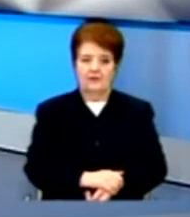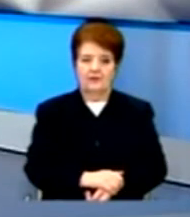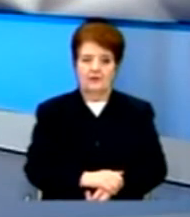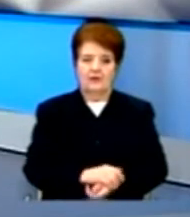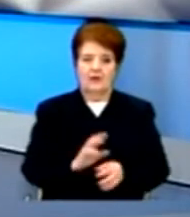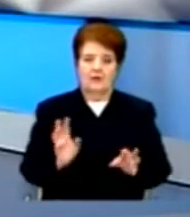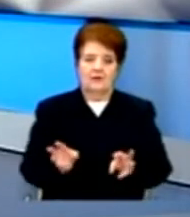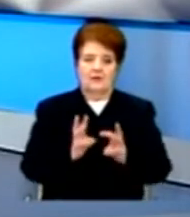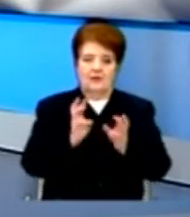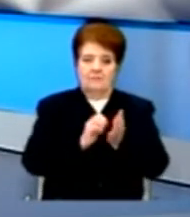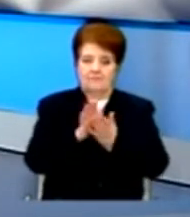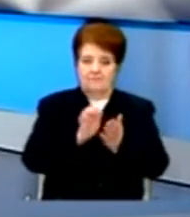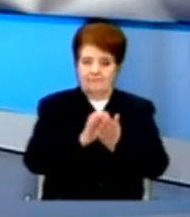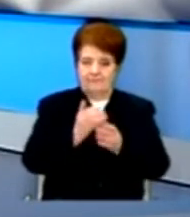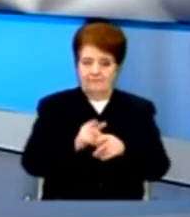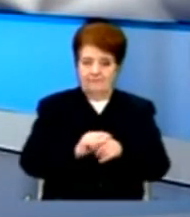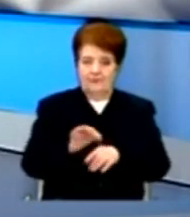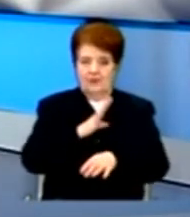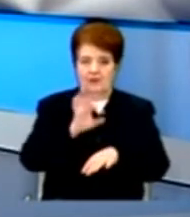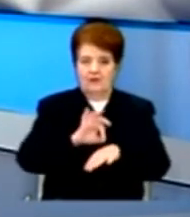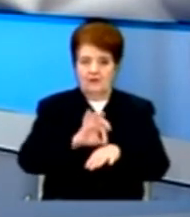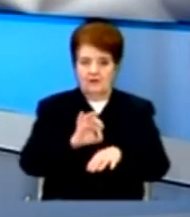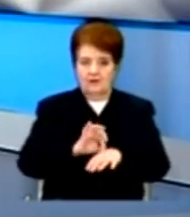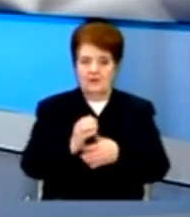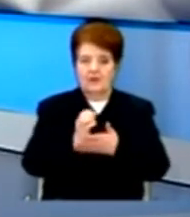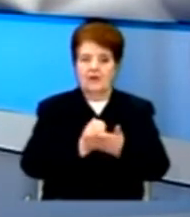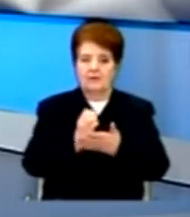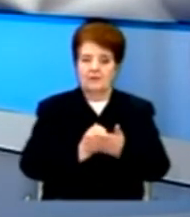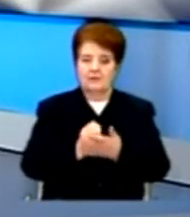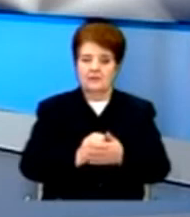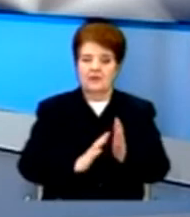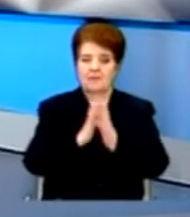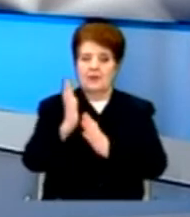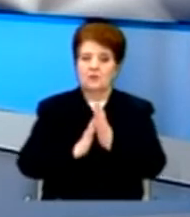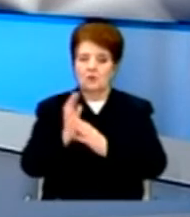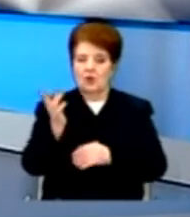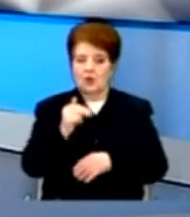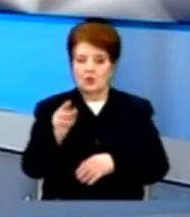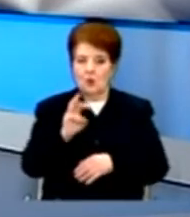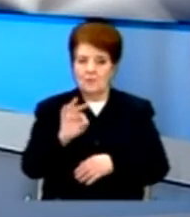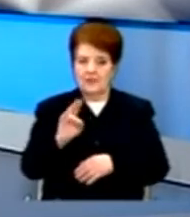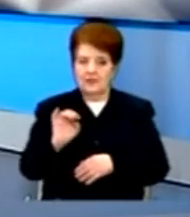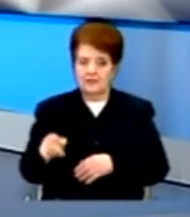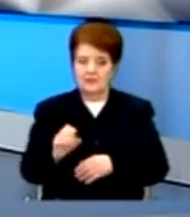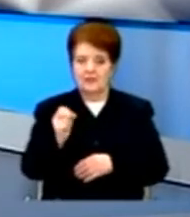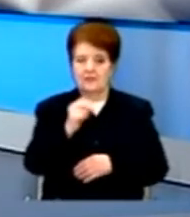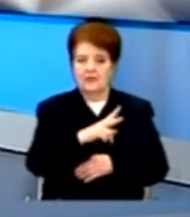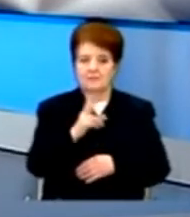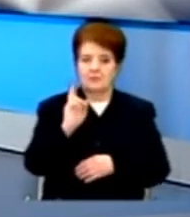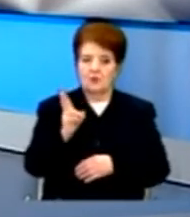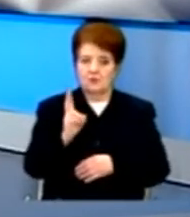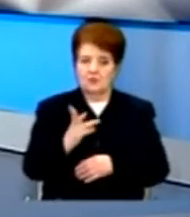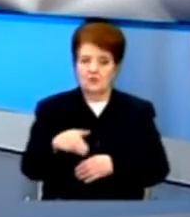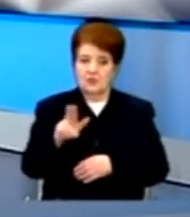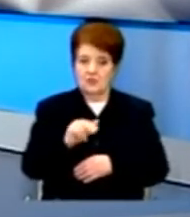Un focar de peste porcină africană a fost înregistrat în rezervația Pădurea Domnească. În plin sezon de vânătoare, între 13 și 20